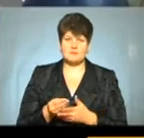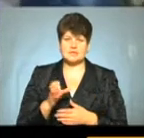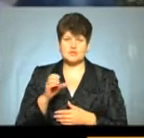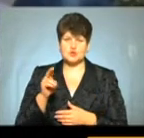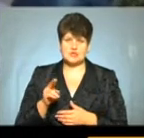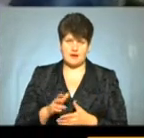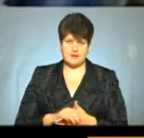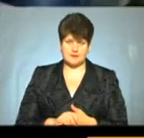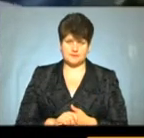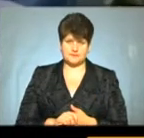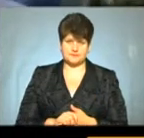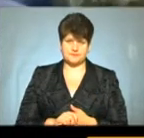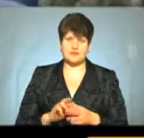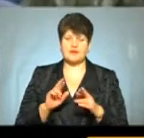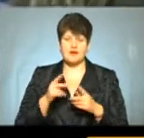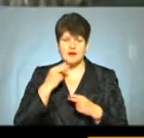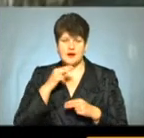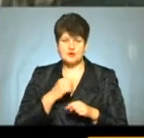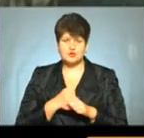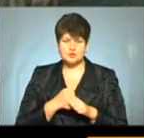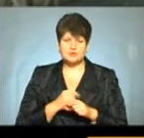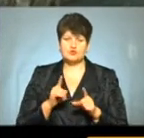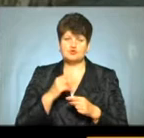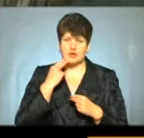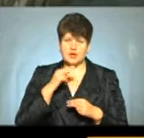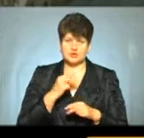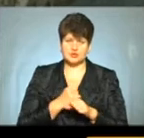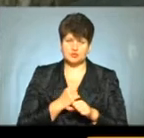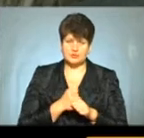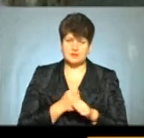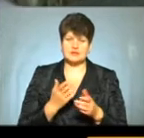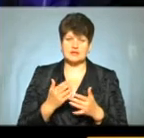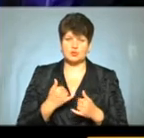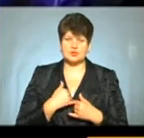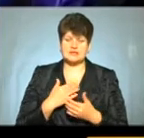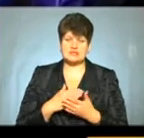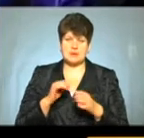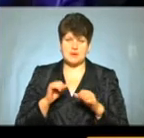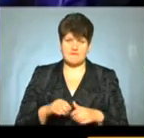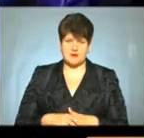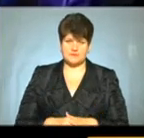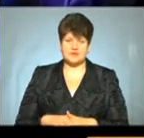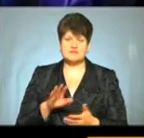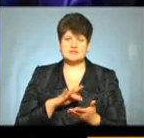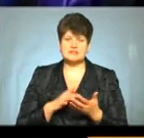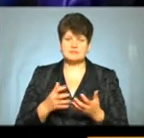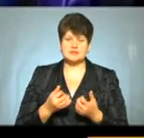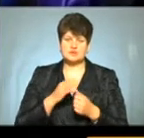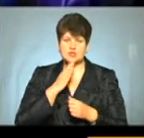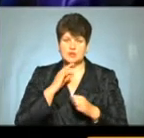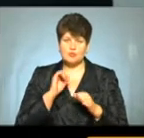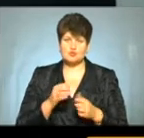соціальних, як краще зробити, що краще зробити, які у нас є права. У центрі підтримки жінки можуть